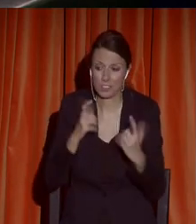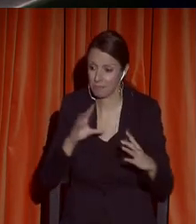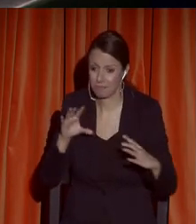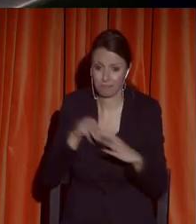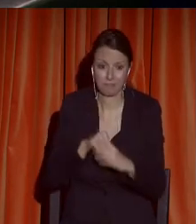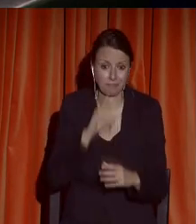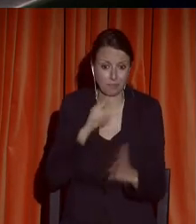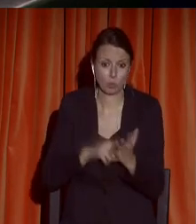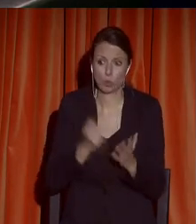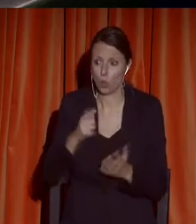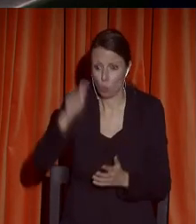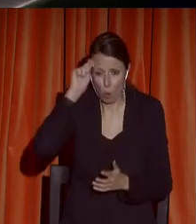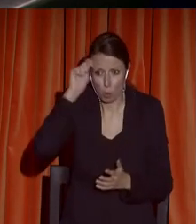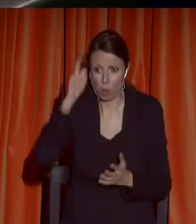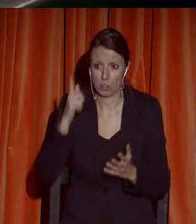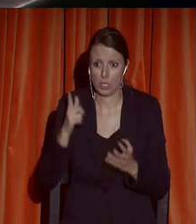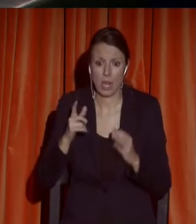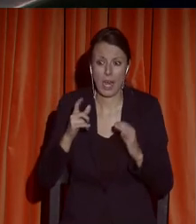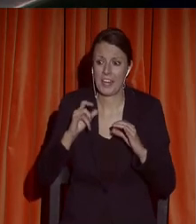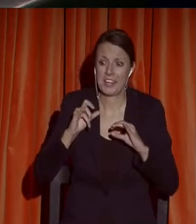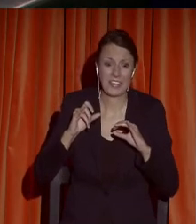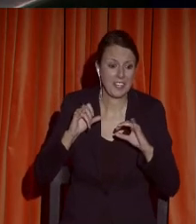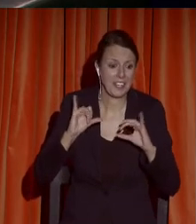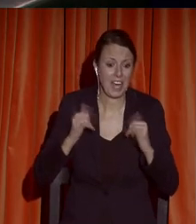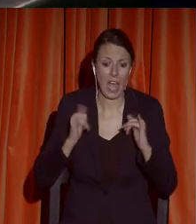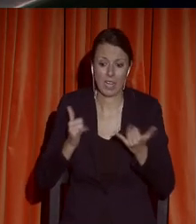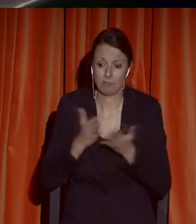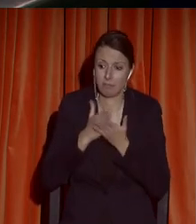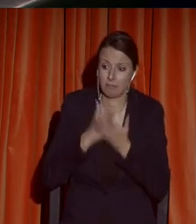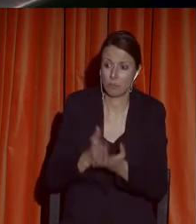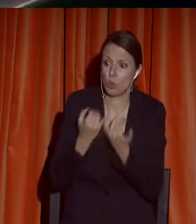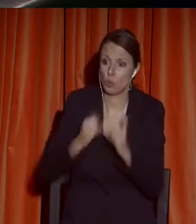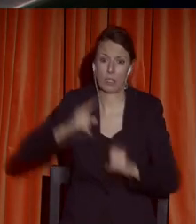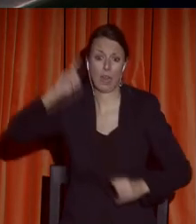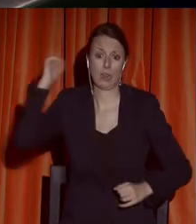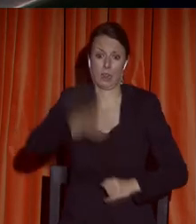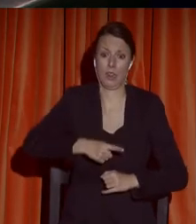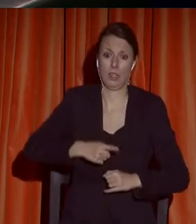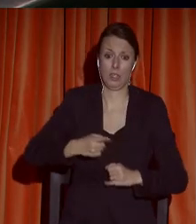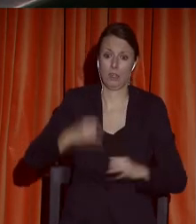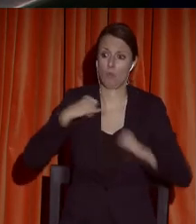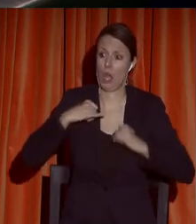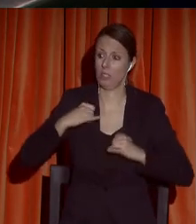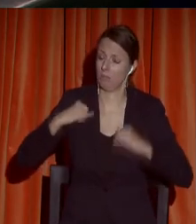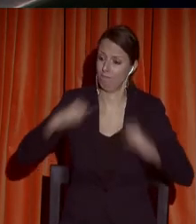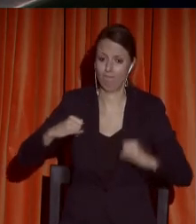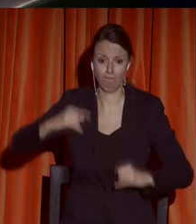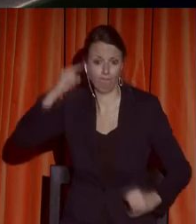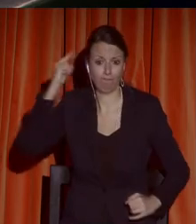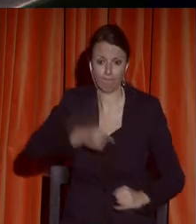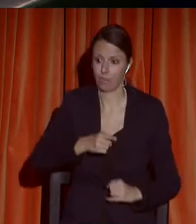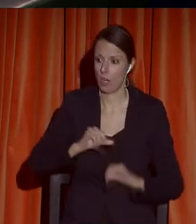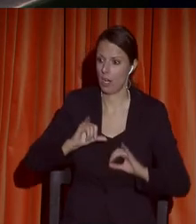z tym, żeby sprostać dyktatowi silniejszej siły. I to są